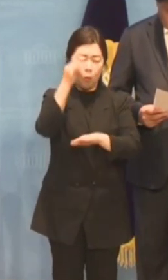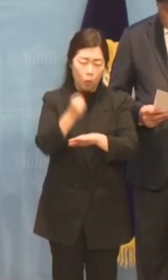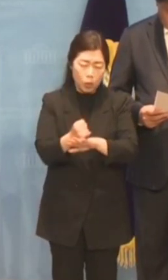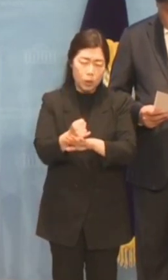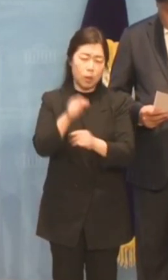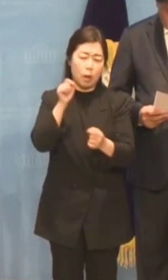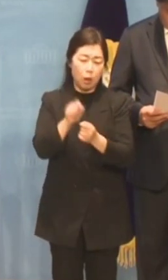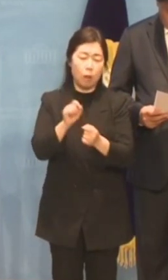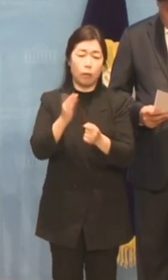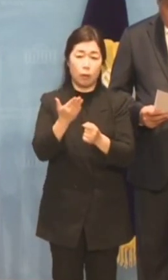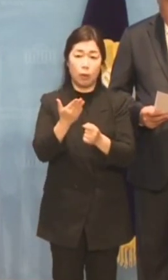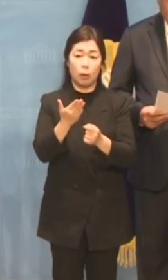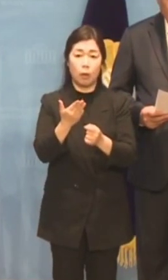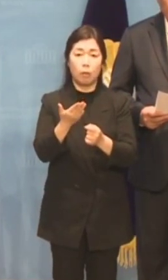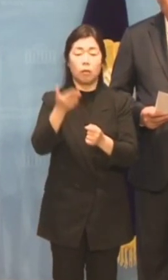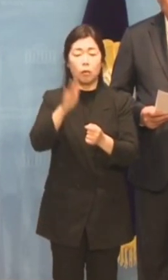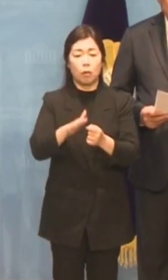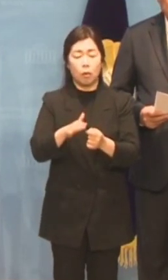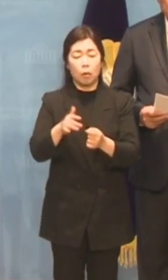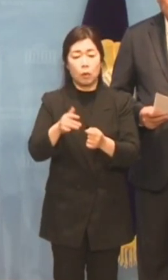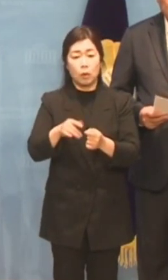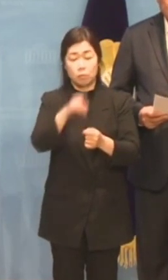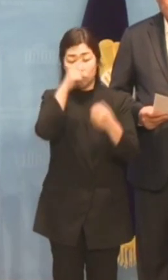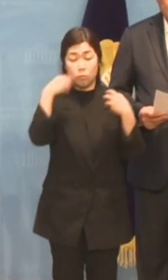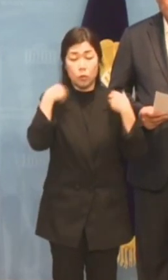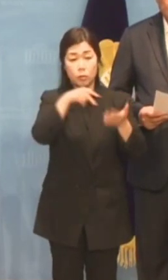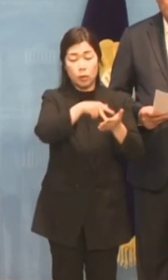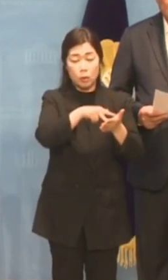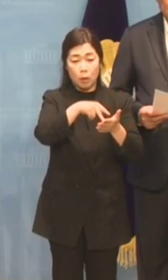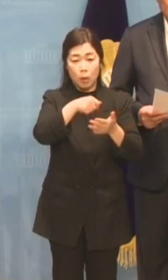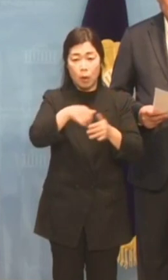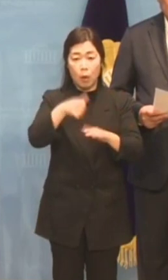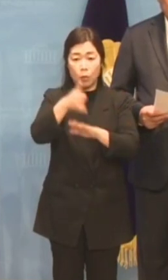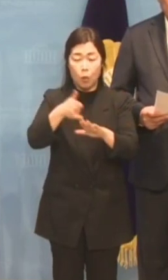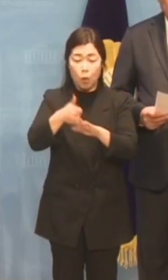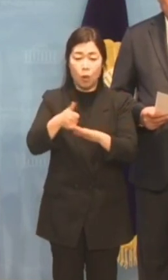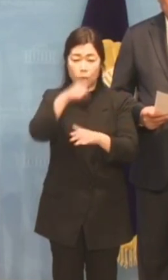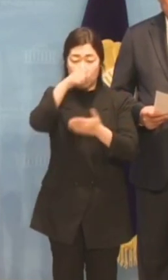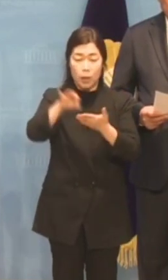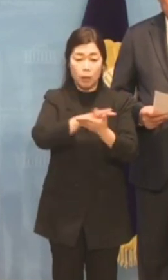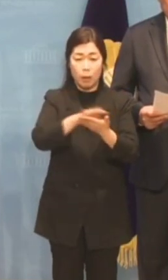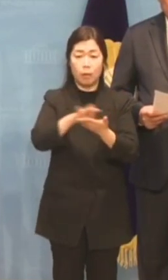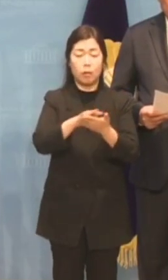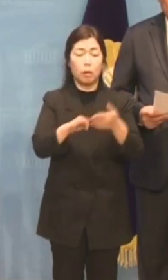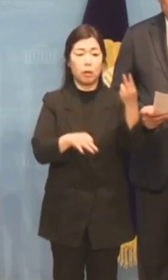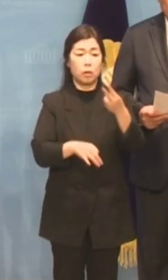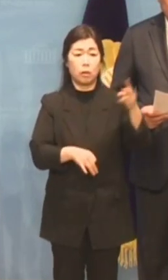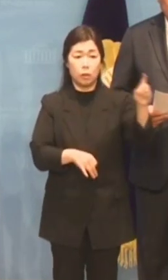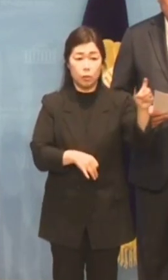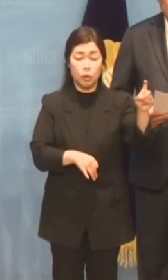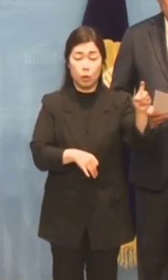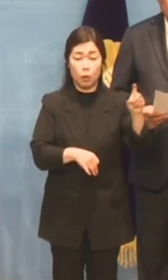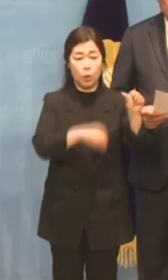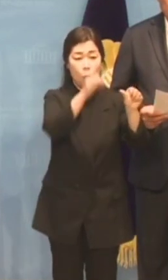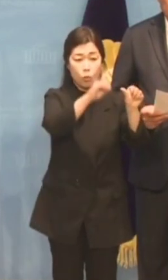꼴찌임에도 불구하고 재정당국은 농업 예산 비중을 2010년